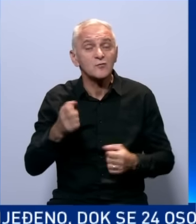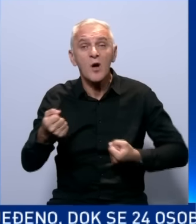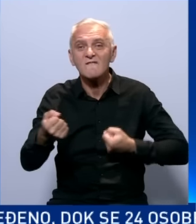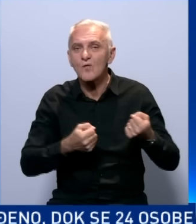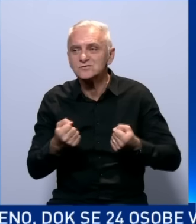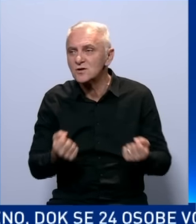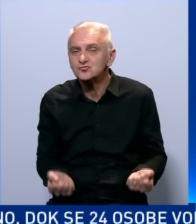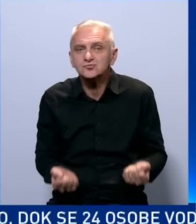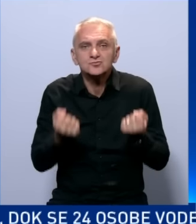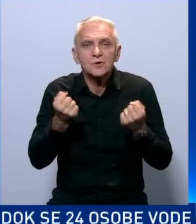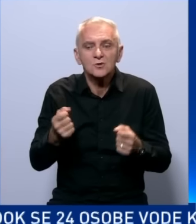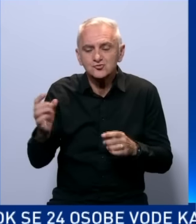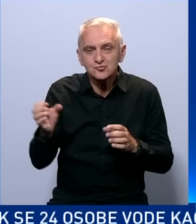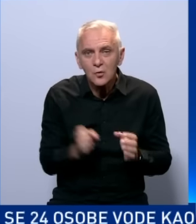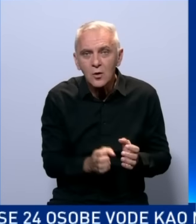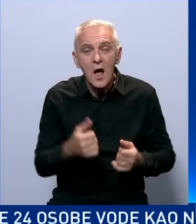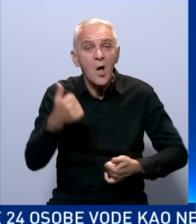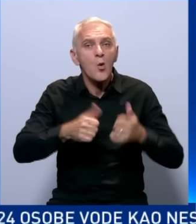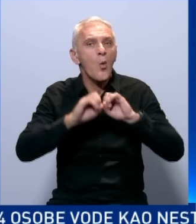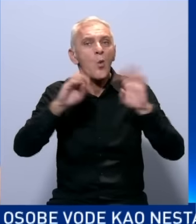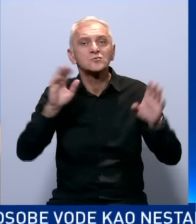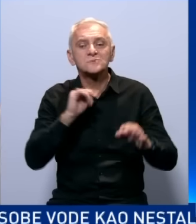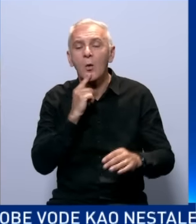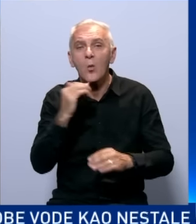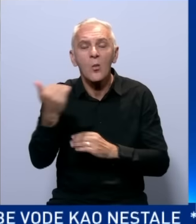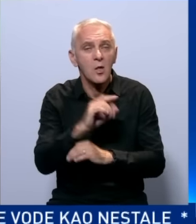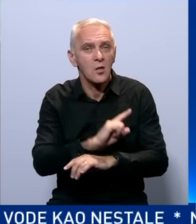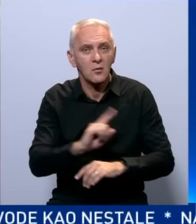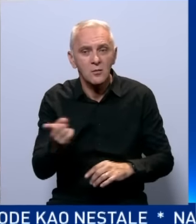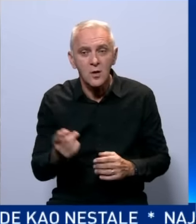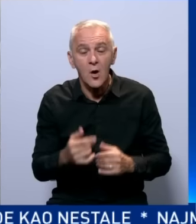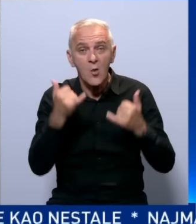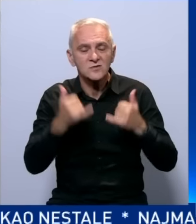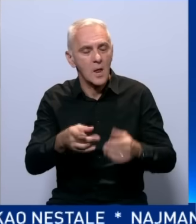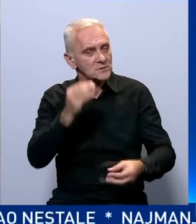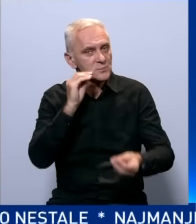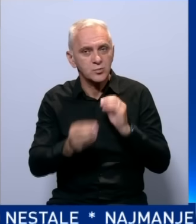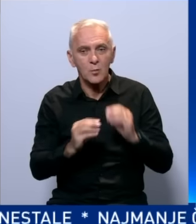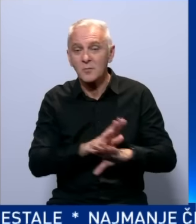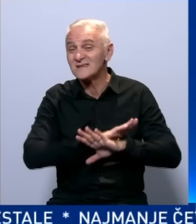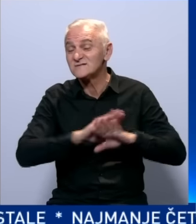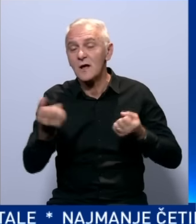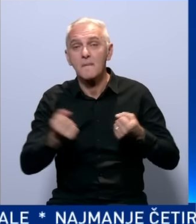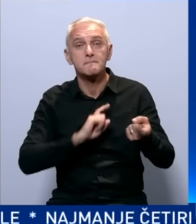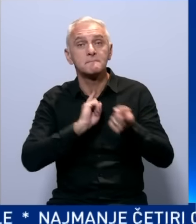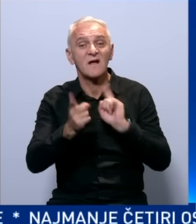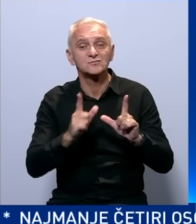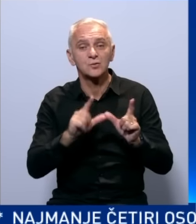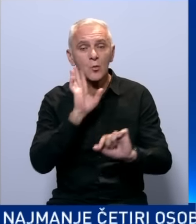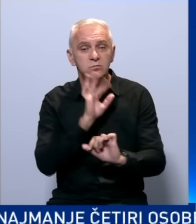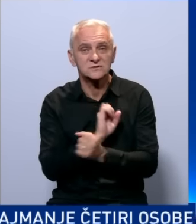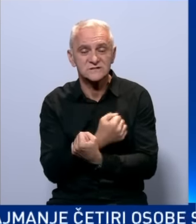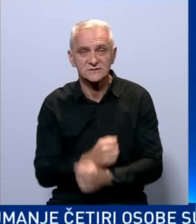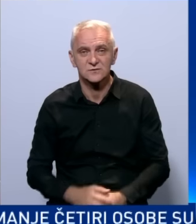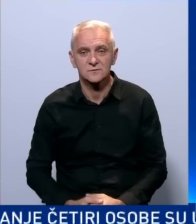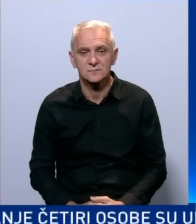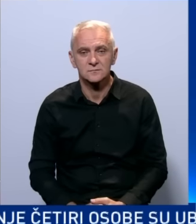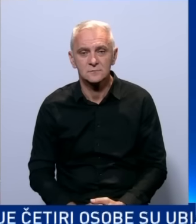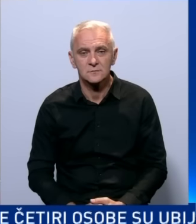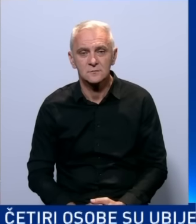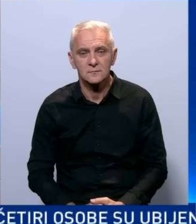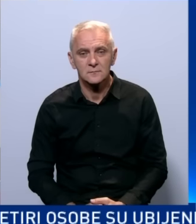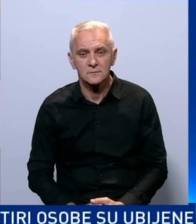je sve teže zadržati, a na konkurse ih se malo javlja. I to su danas problemi gotovo svih prijevoznika u Bosni i Hercegovini. Skoro